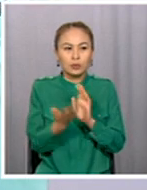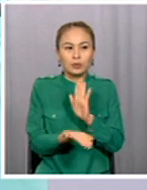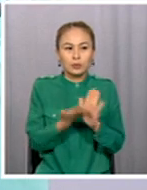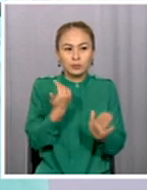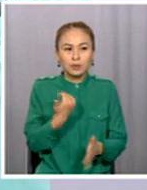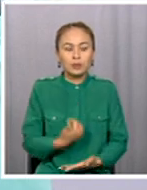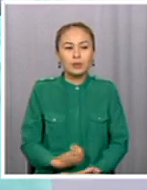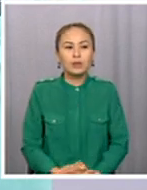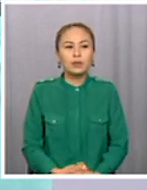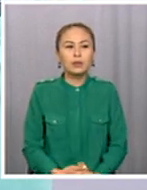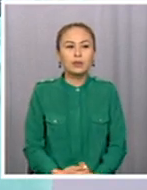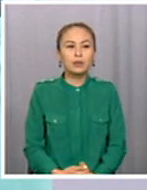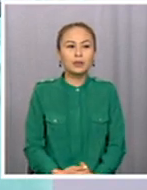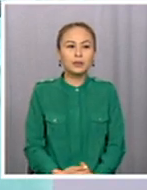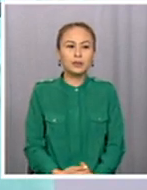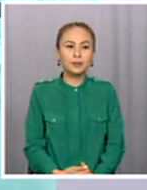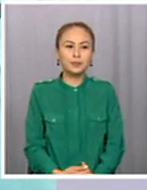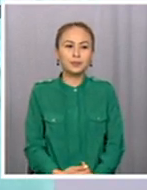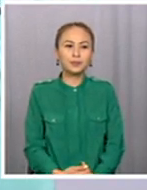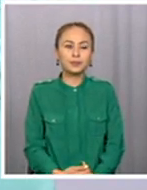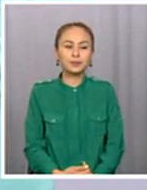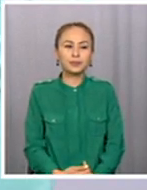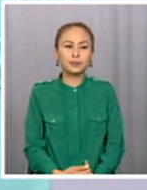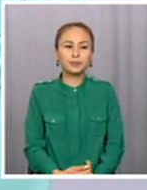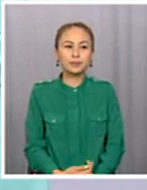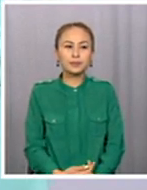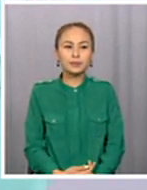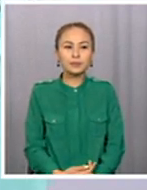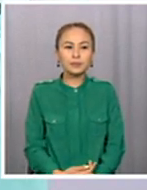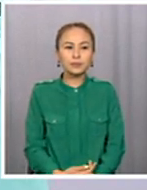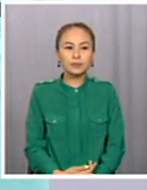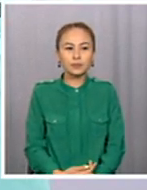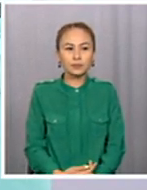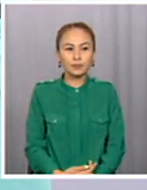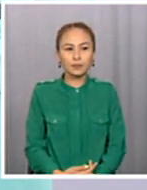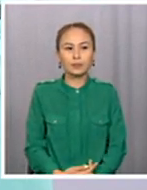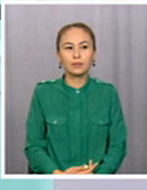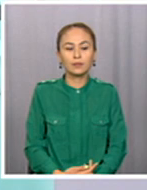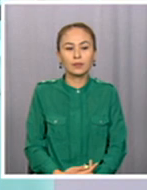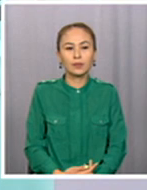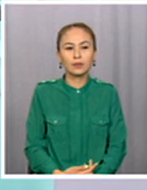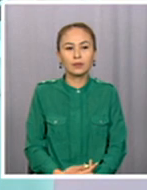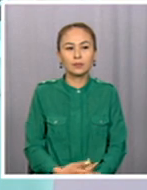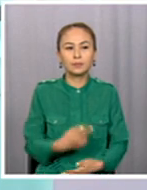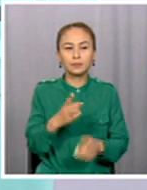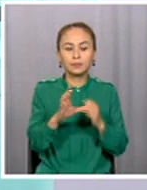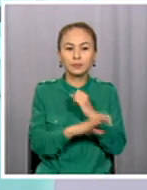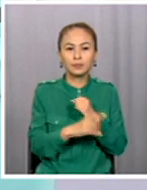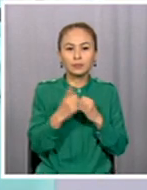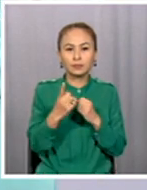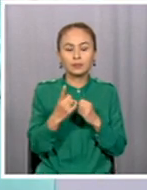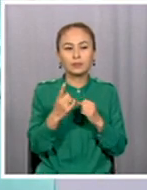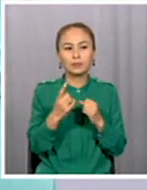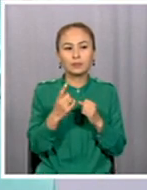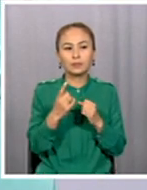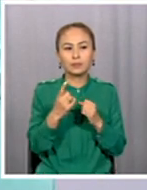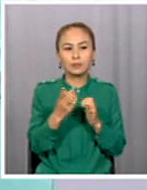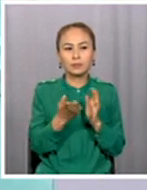аламыз. Келесі суретте доп. Доп сөзінің басынан бір әріпті, соңынан бір әріпті